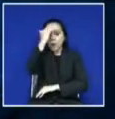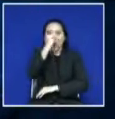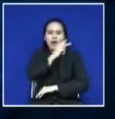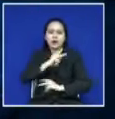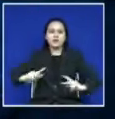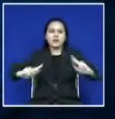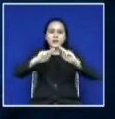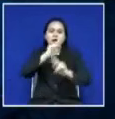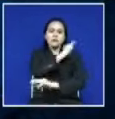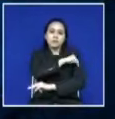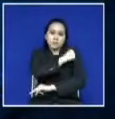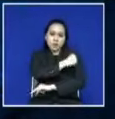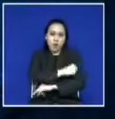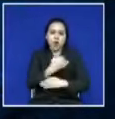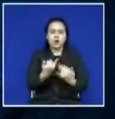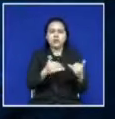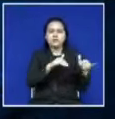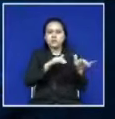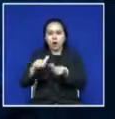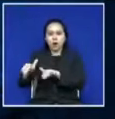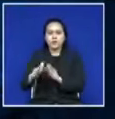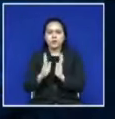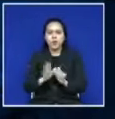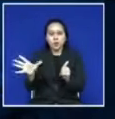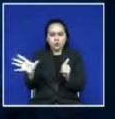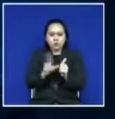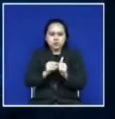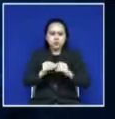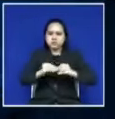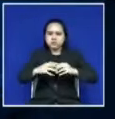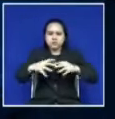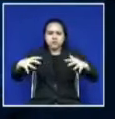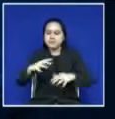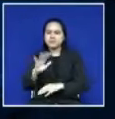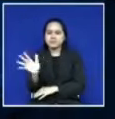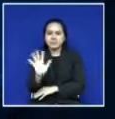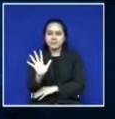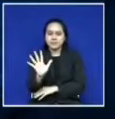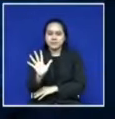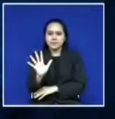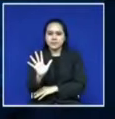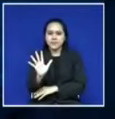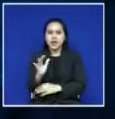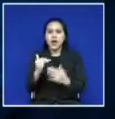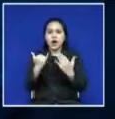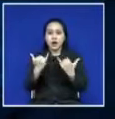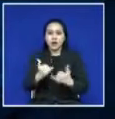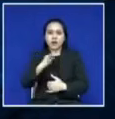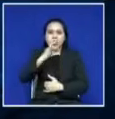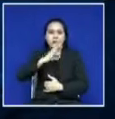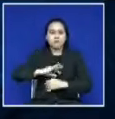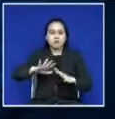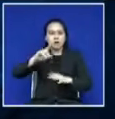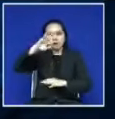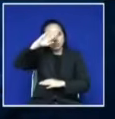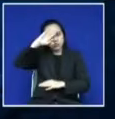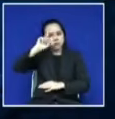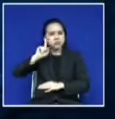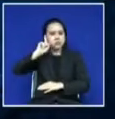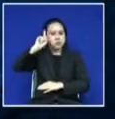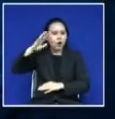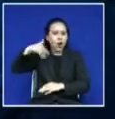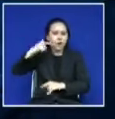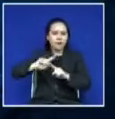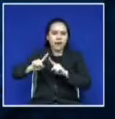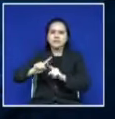นะครับผู้ป่วยซึ่งตอนนี้ยังไม่มากนะฮะส่วนใหญ่ก็จะเป็นส่วนที่เรียกว่าไม่มีอาการนะครับในส่วนต่อมาเนี่ยเ